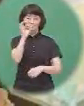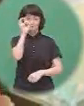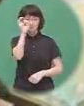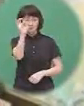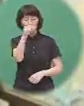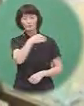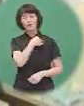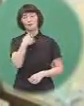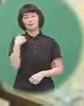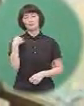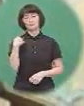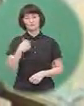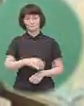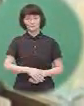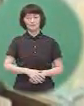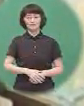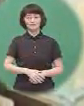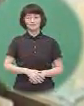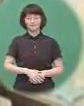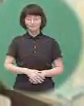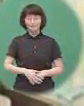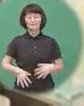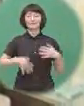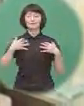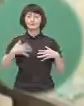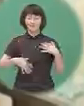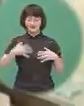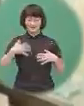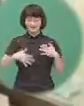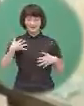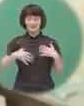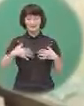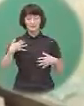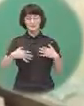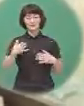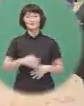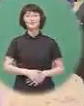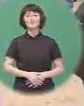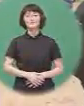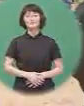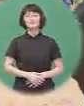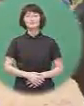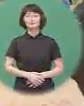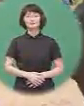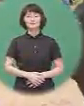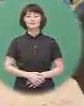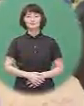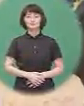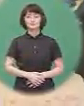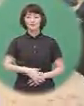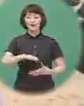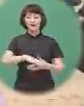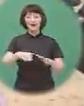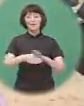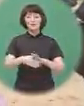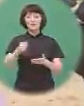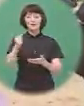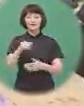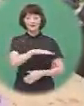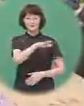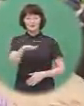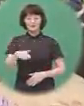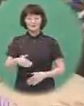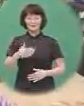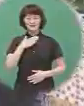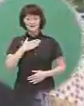で見れるじゃないですか。それがとっても嬉しい。 市の文化財を広く知ってもらおうと